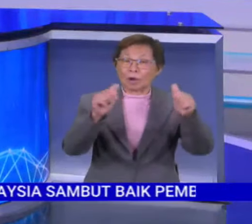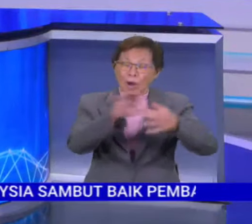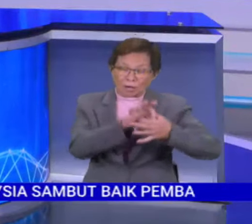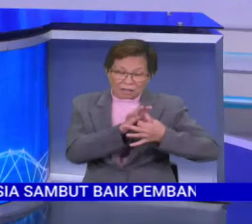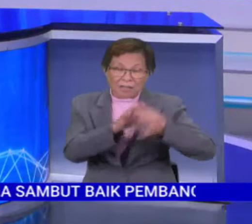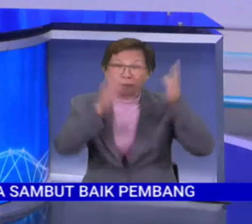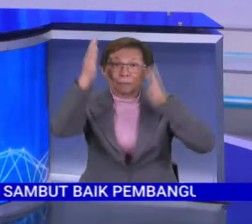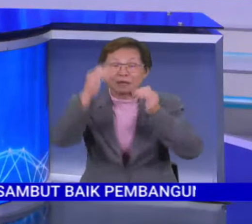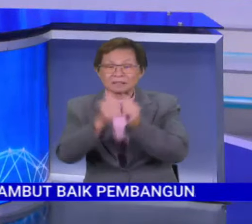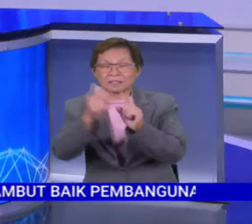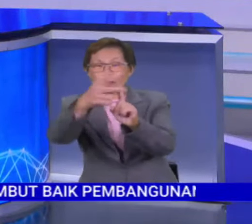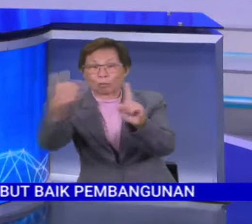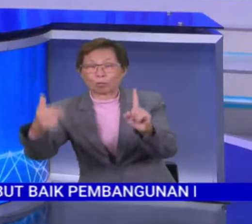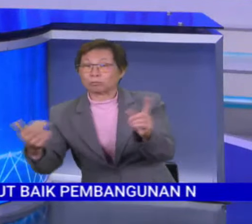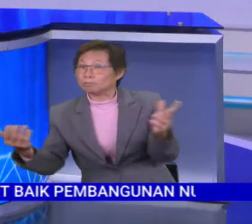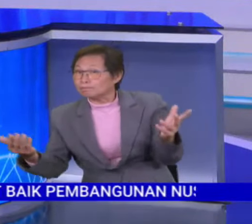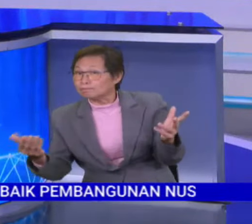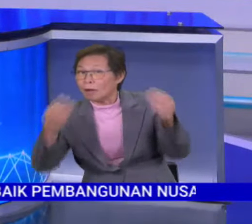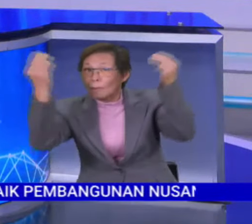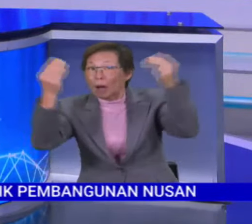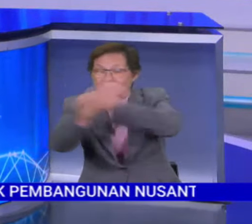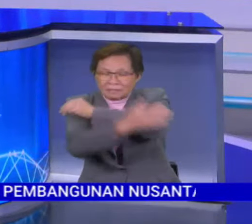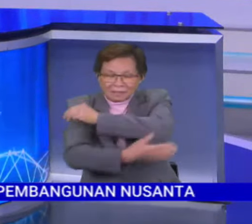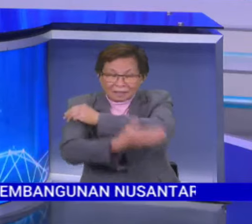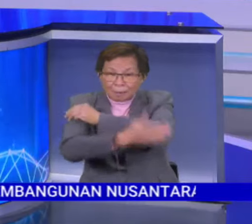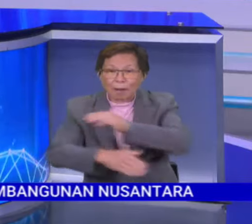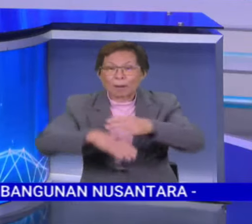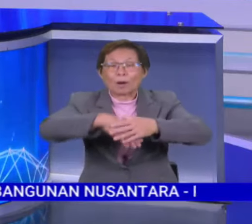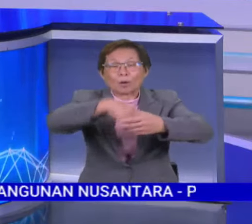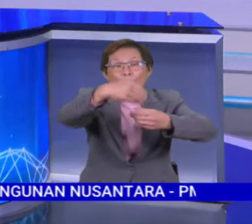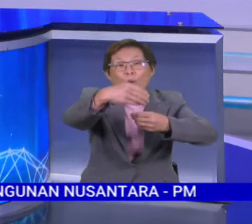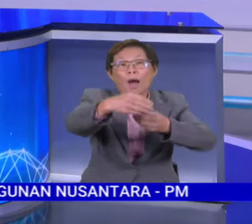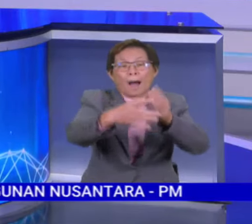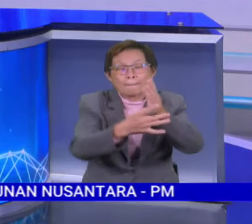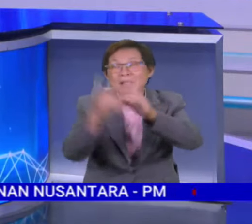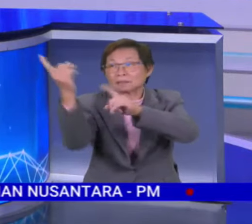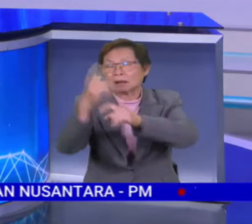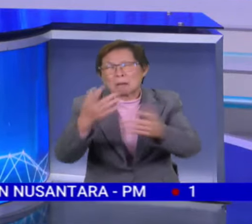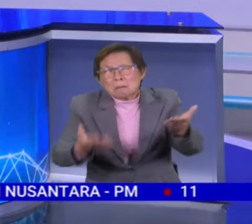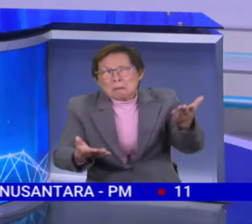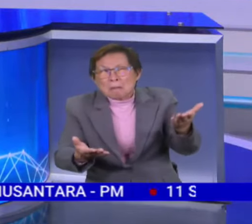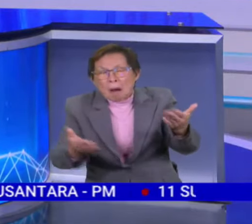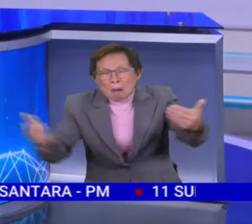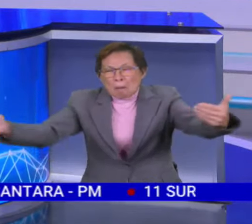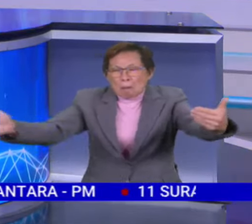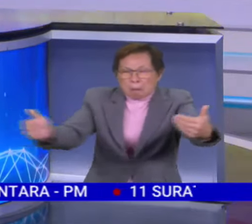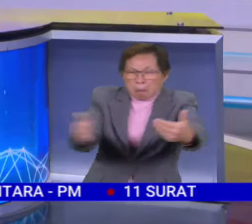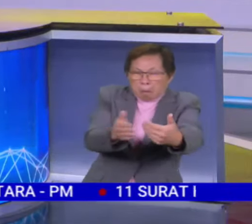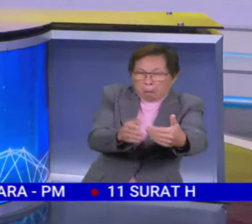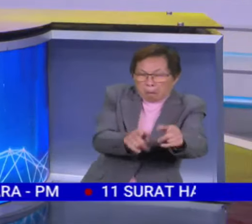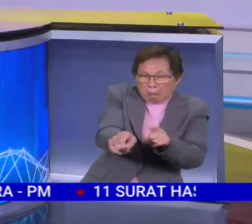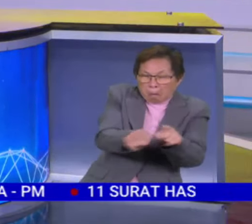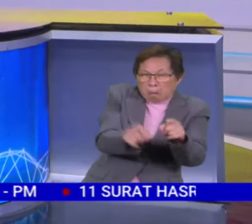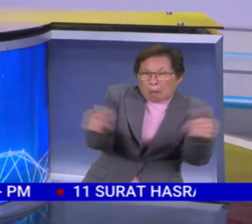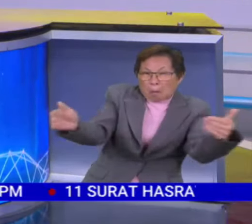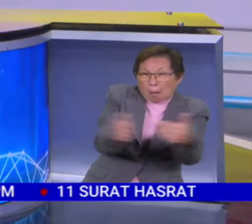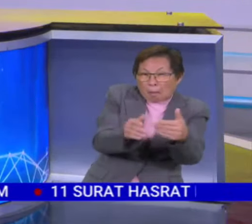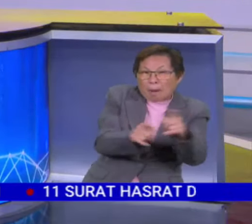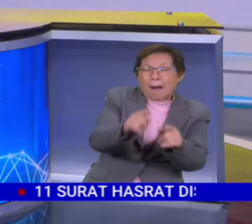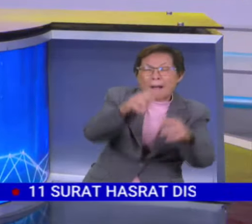Kerjasama Malaysia-Indonesia menerusi Majlis Negara-Negara Pengeluar Minyak Sawit dijangka dapat merapatkan jurang persaingan. Penganalisis